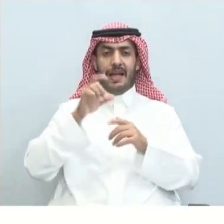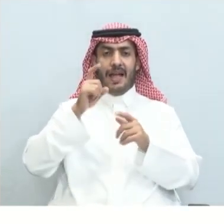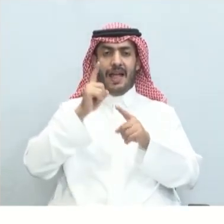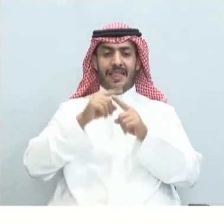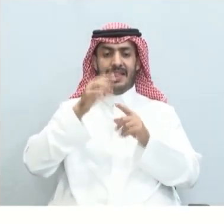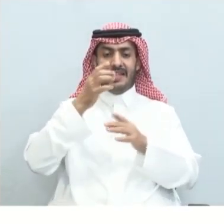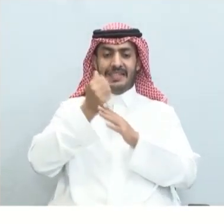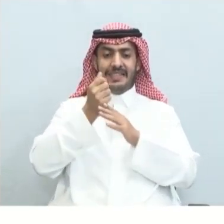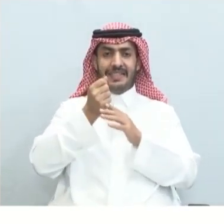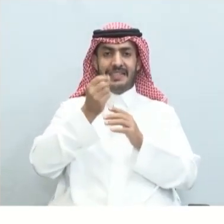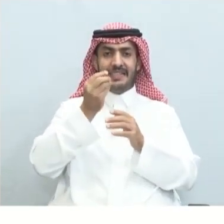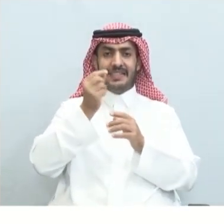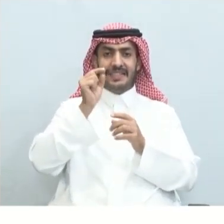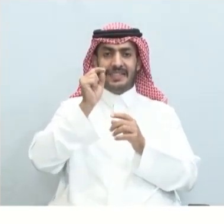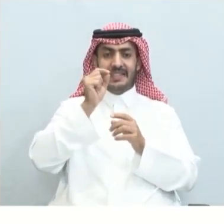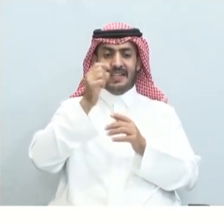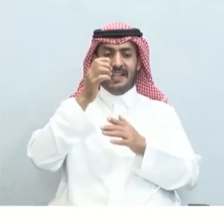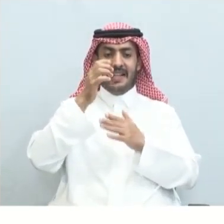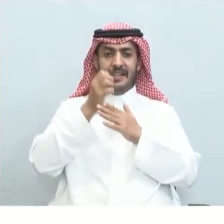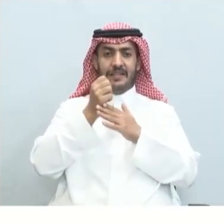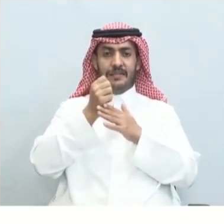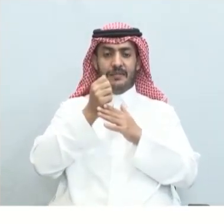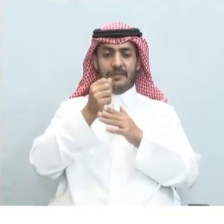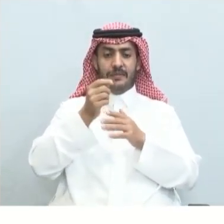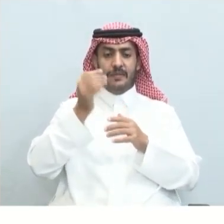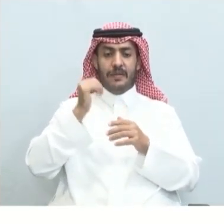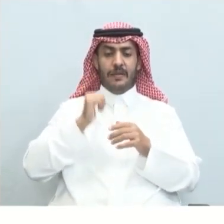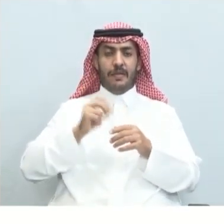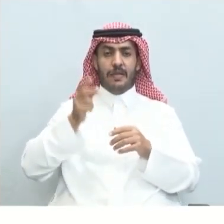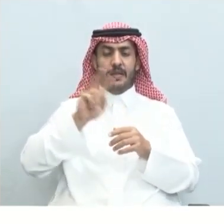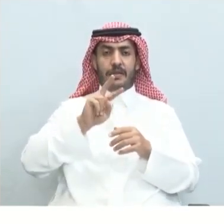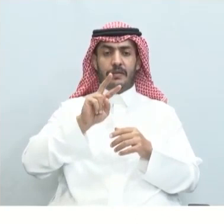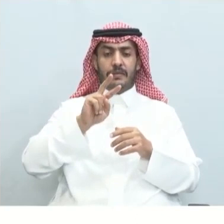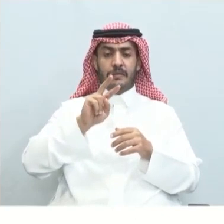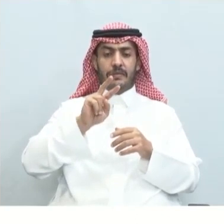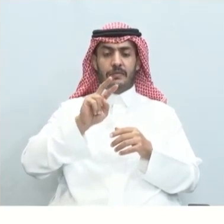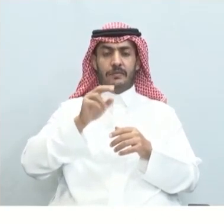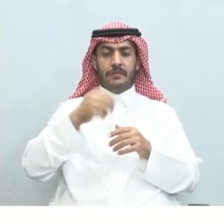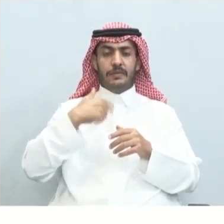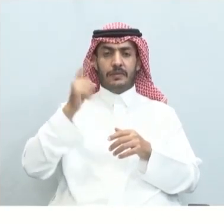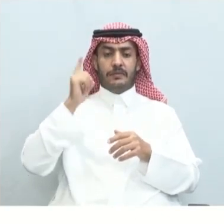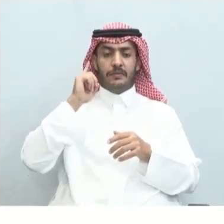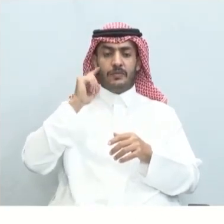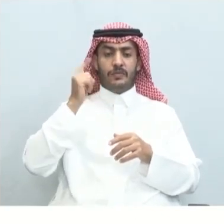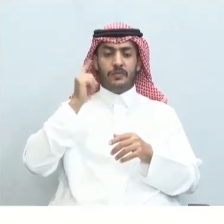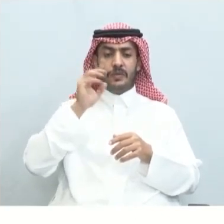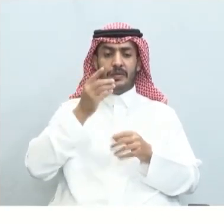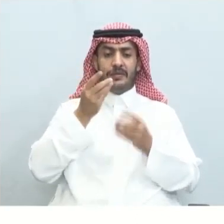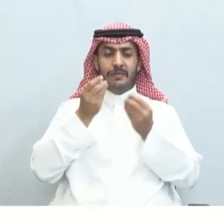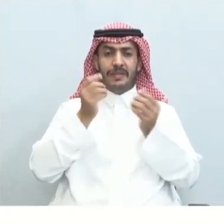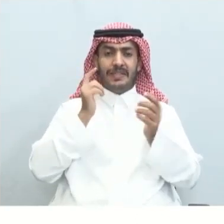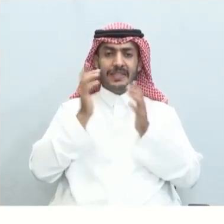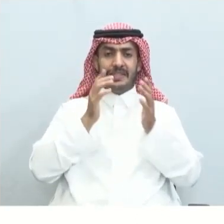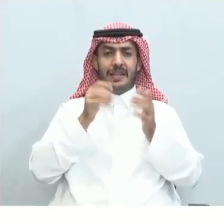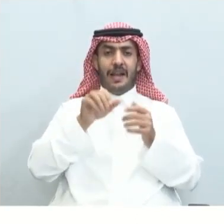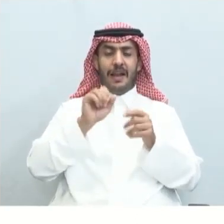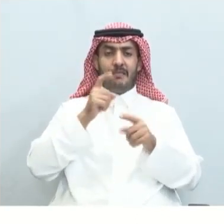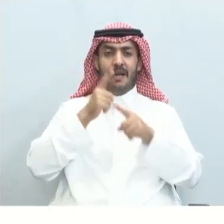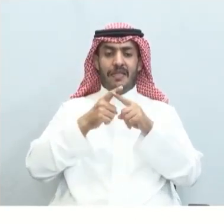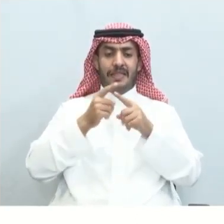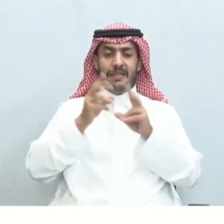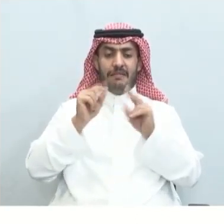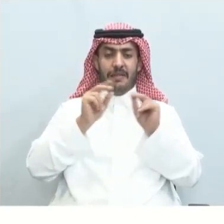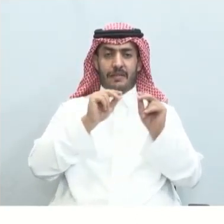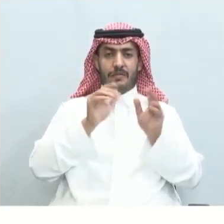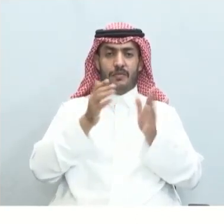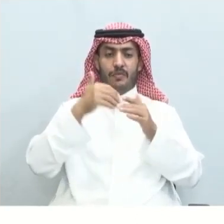الدباسه صغيره الحجم طالب اخر ذكر لاننا سمعنا رنين مواد فلزيه عند